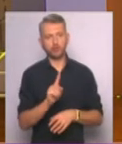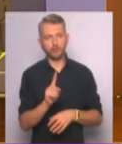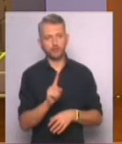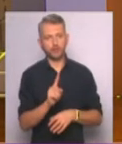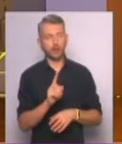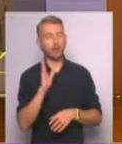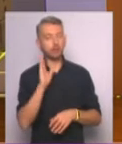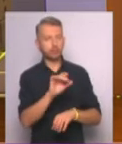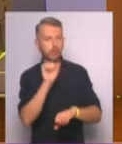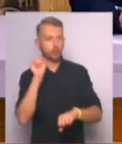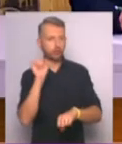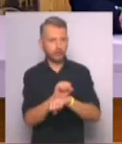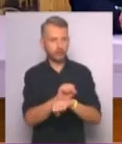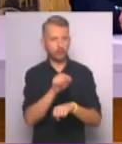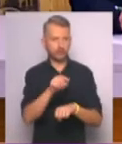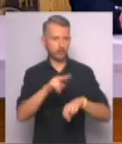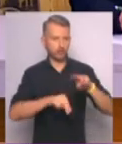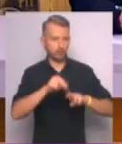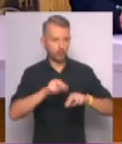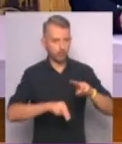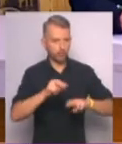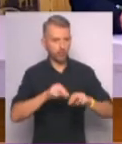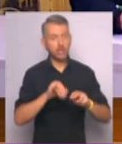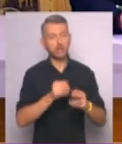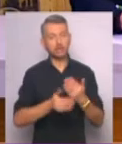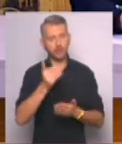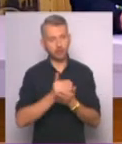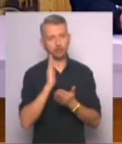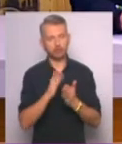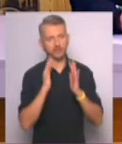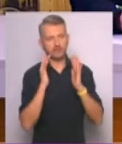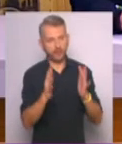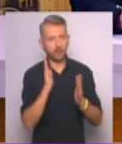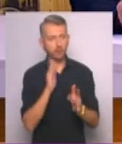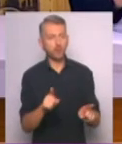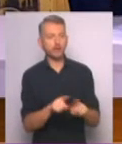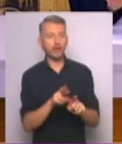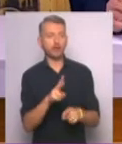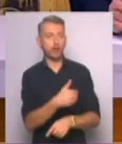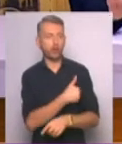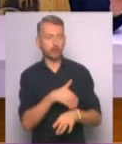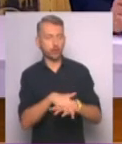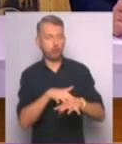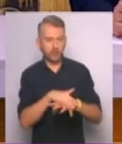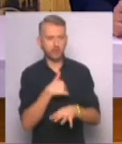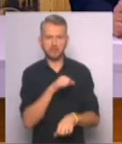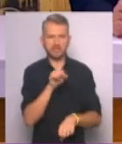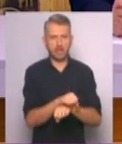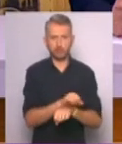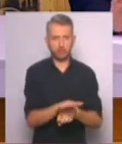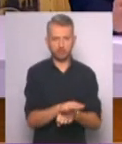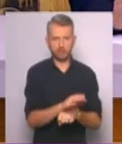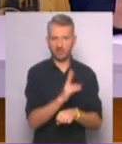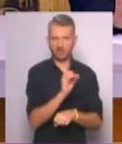буде зупинено цю забудову свавільно, і нарешті буде сквер. Буде так, як хоче громадськість. Ми не зупинимо ще на сквері, потім